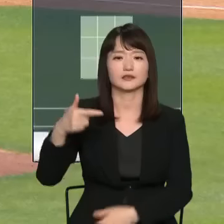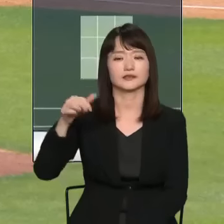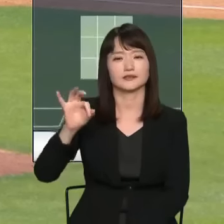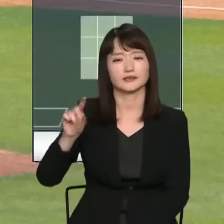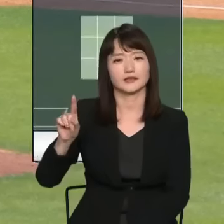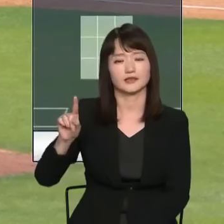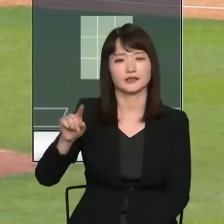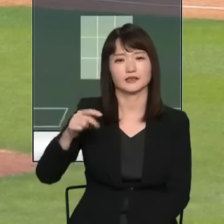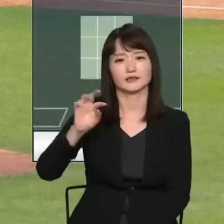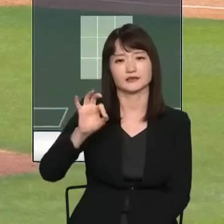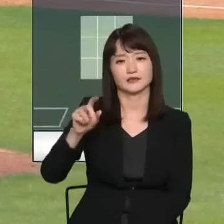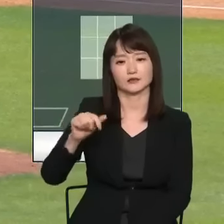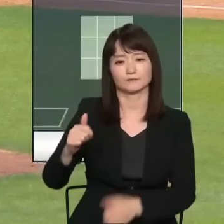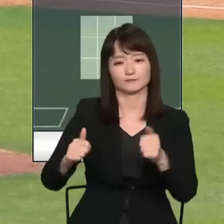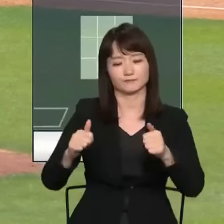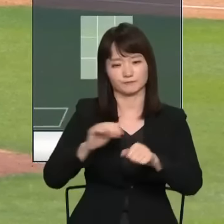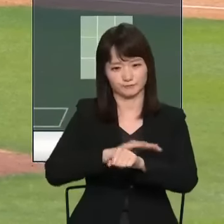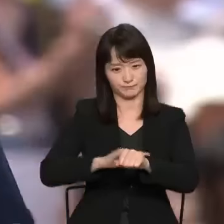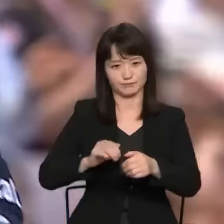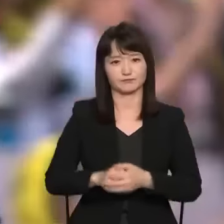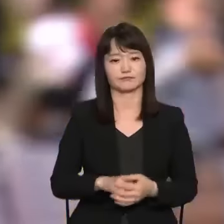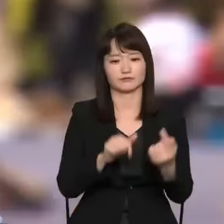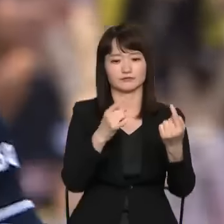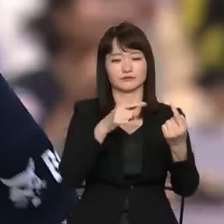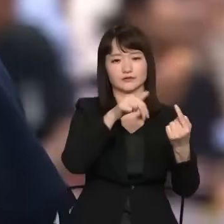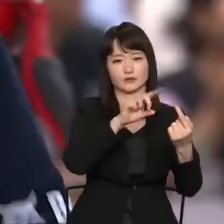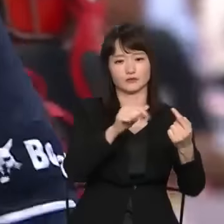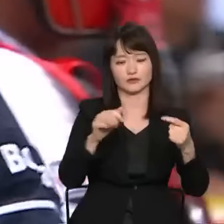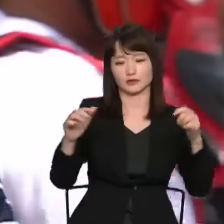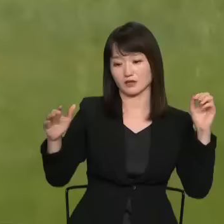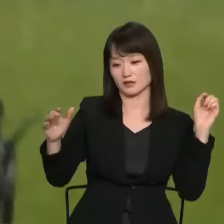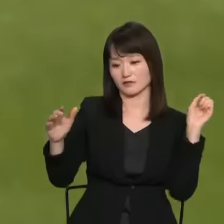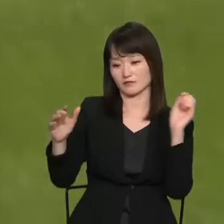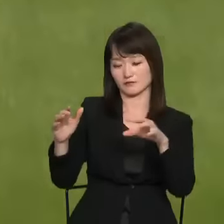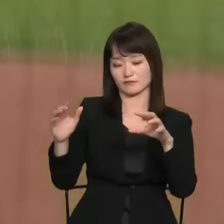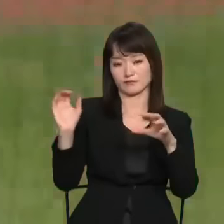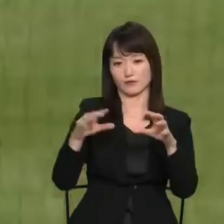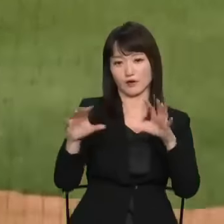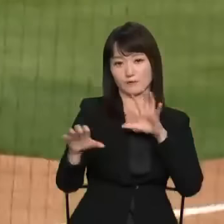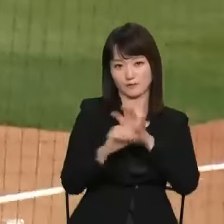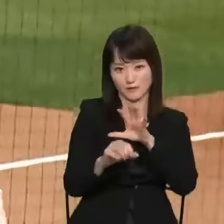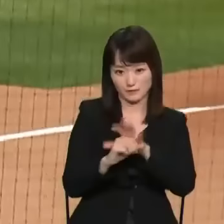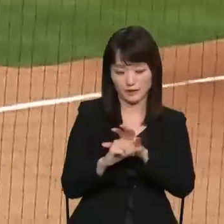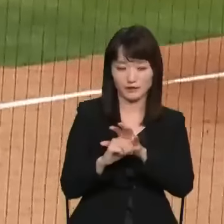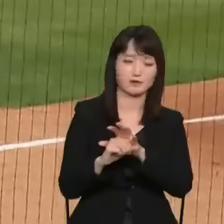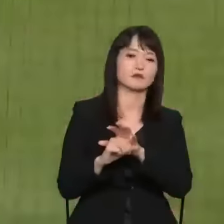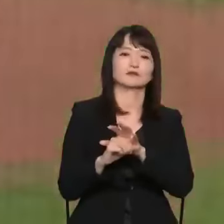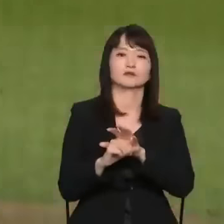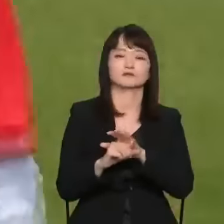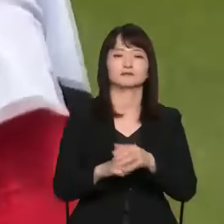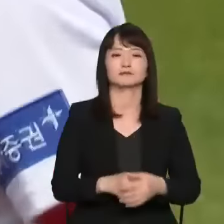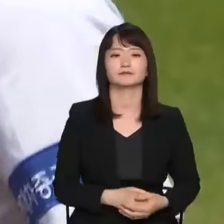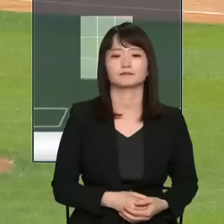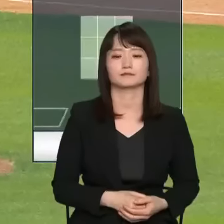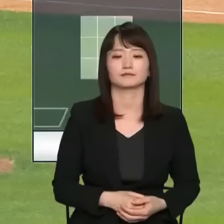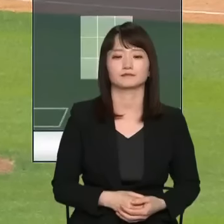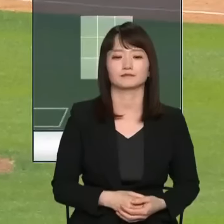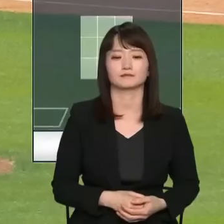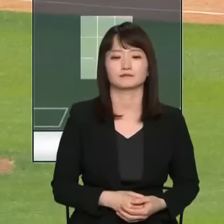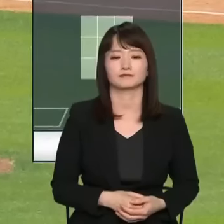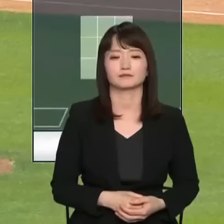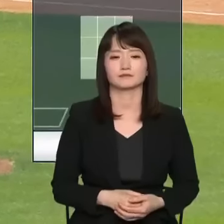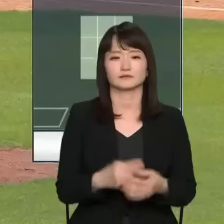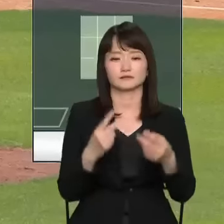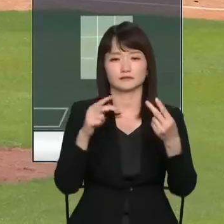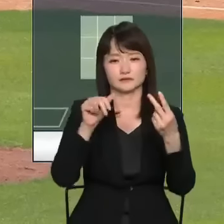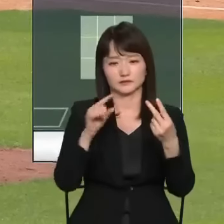풀어나갔습니다. 1회 전민재를 상대로 첫 삼진을 잡아내며 공 8개로 3자 범퇴를 이끌어냈습니다.